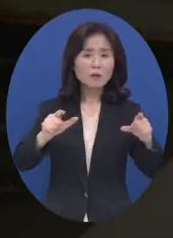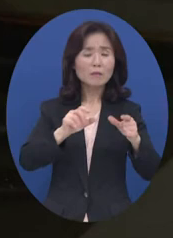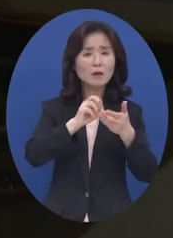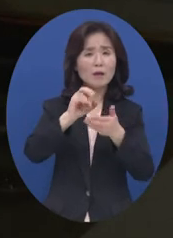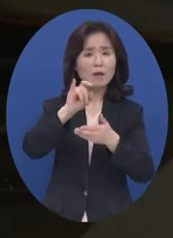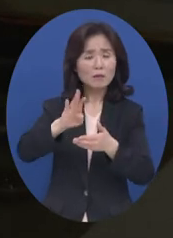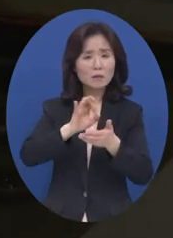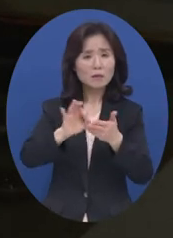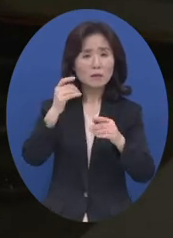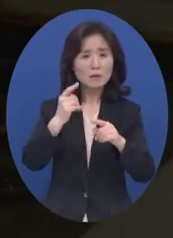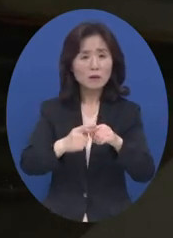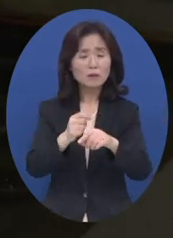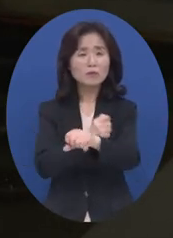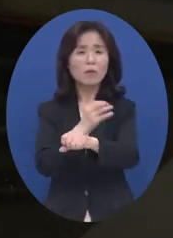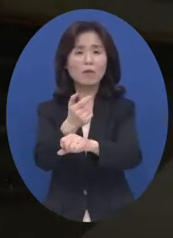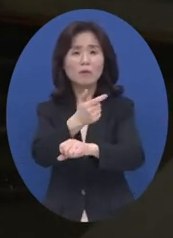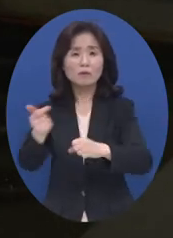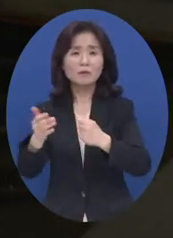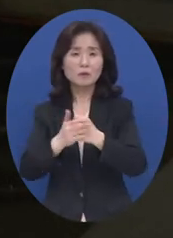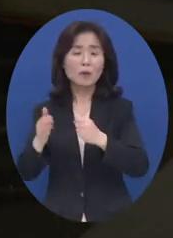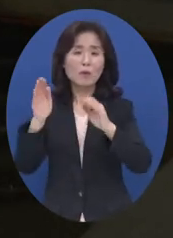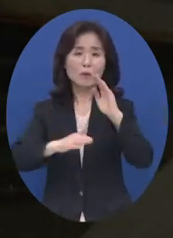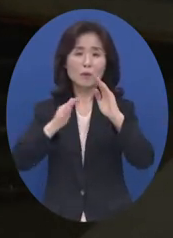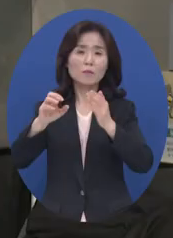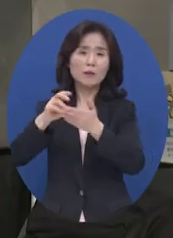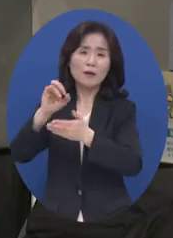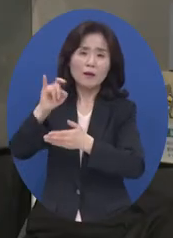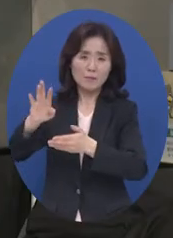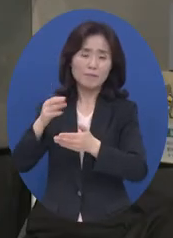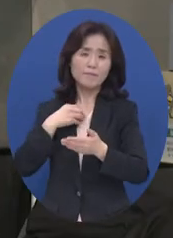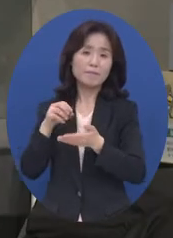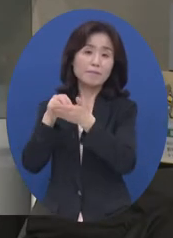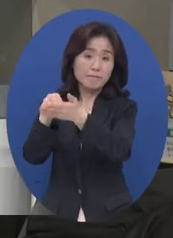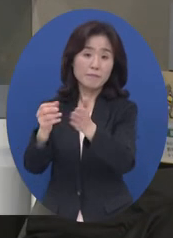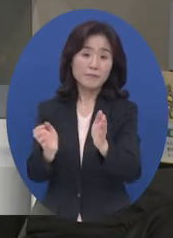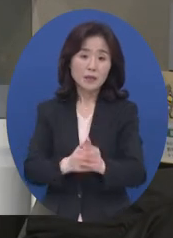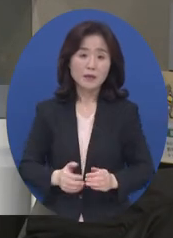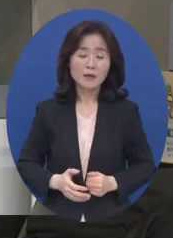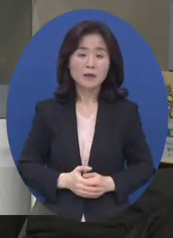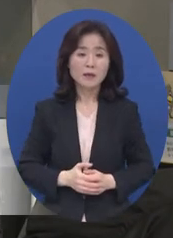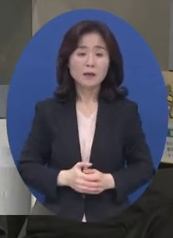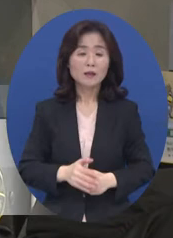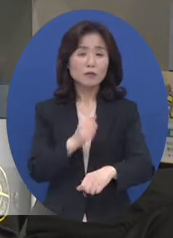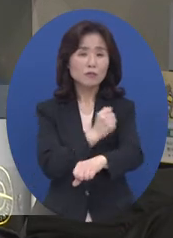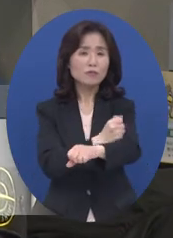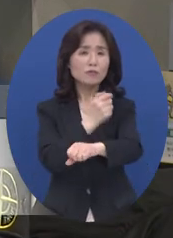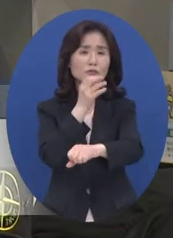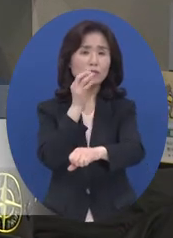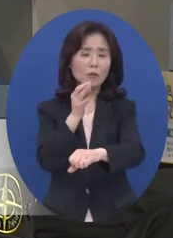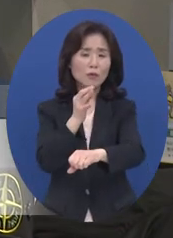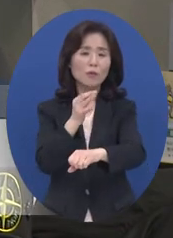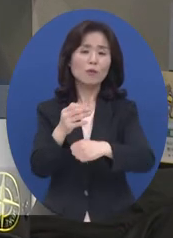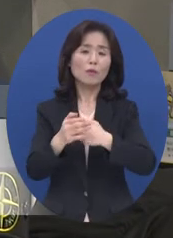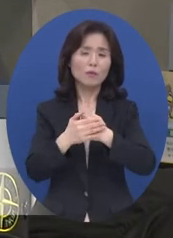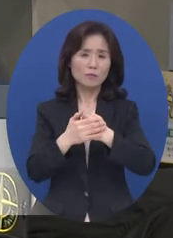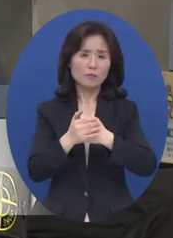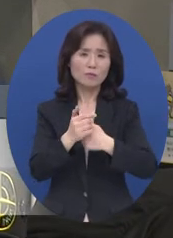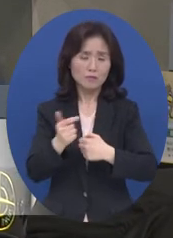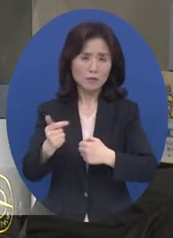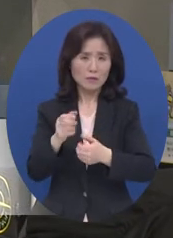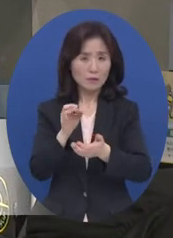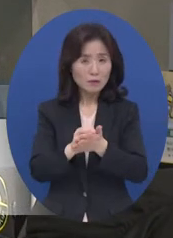수수료 때문에 공공 배달앱을 신청했습니다. 그 수수료 같은 게 제일 큰 도움이 되는 것